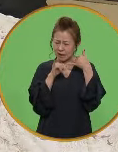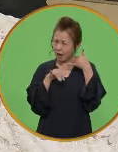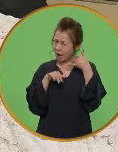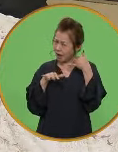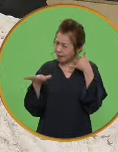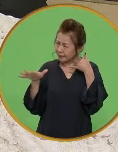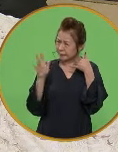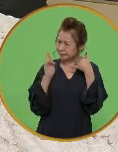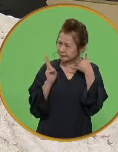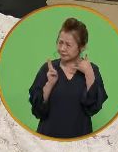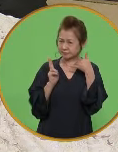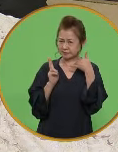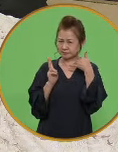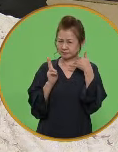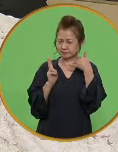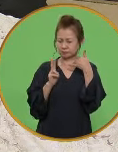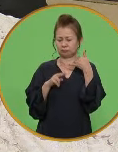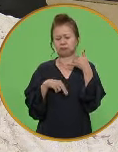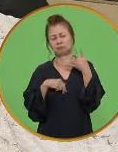です。